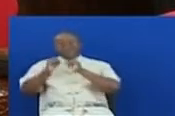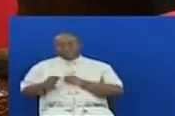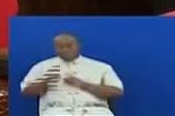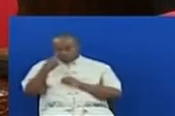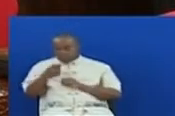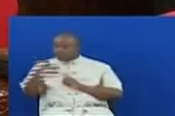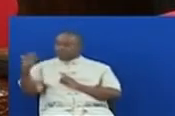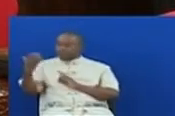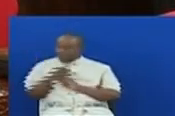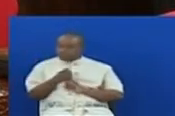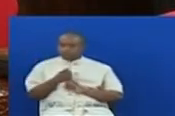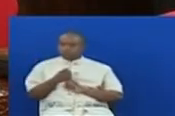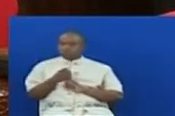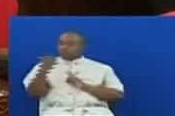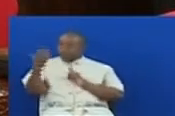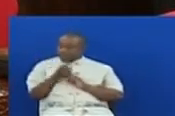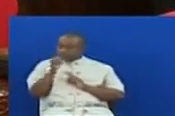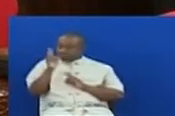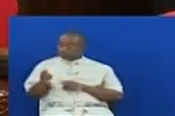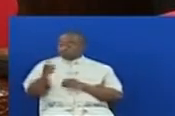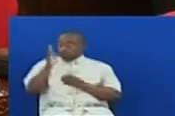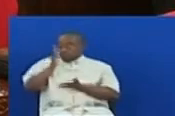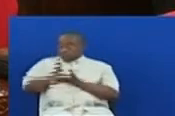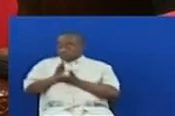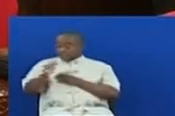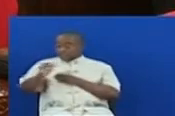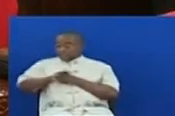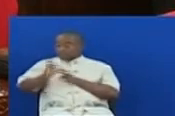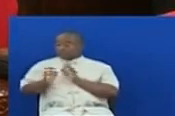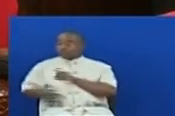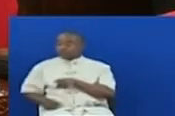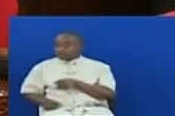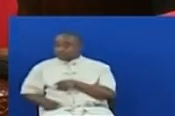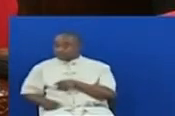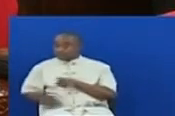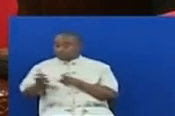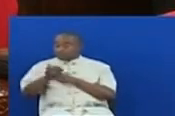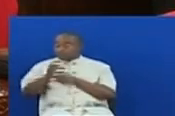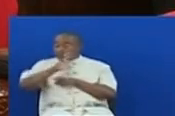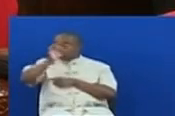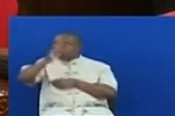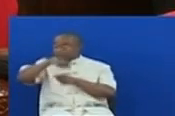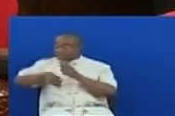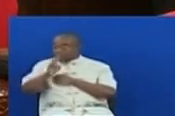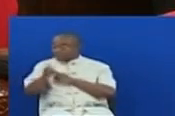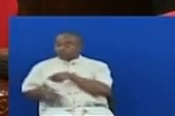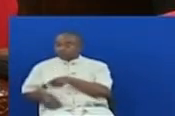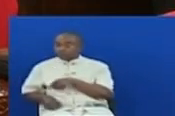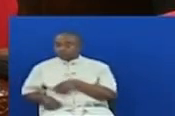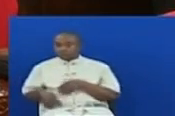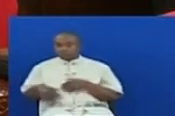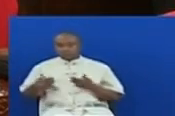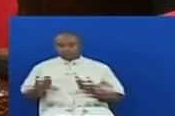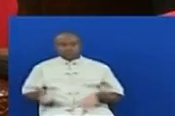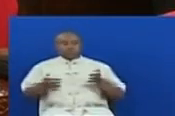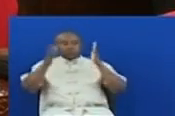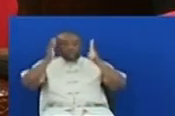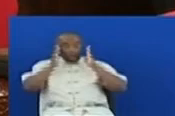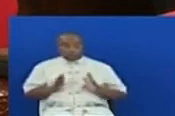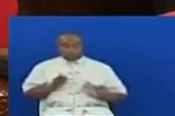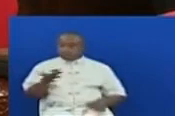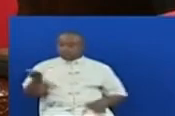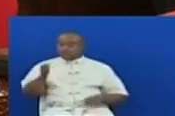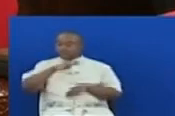navo inavyopatikana kama kweli yanaleta yote halmashauri yaangaliwe. Mheshimiwa